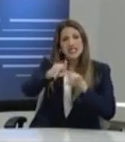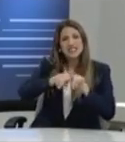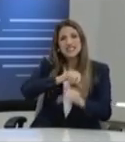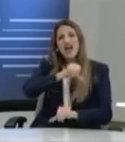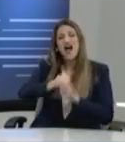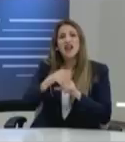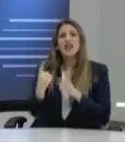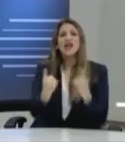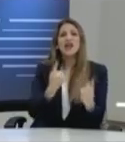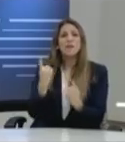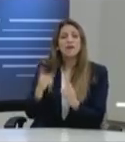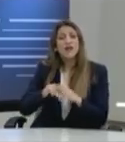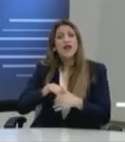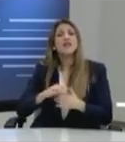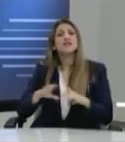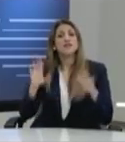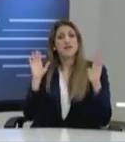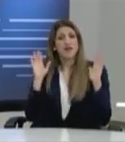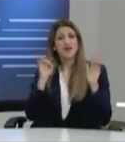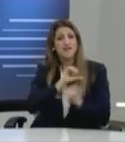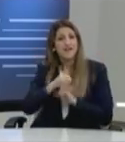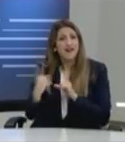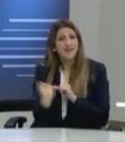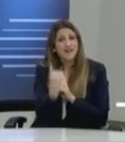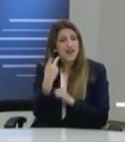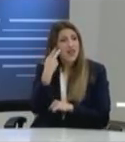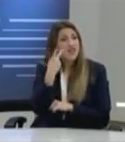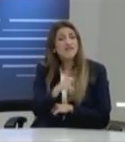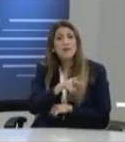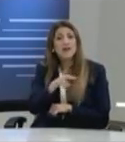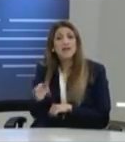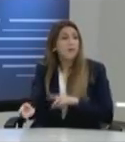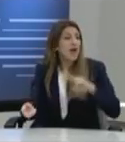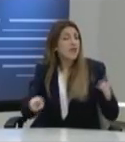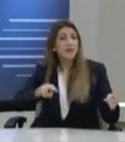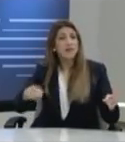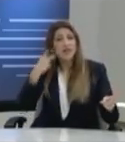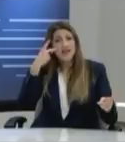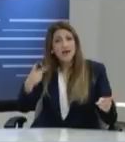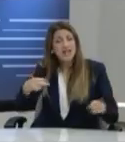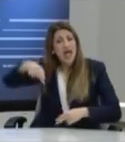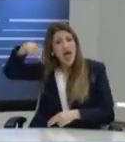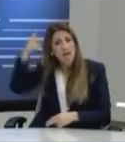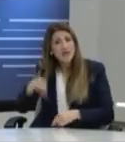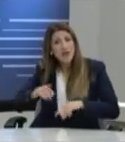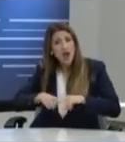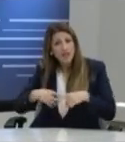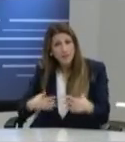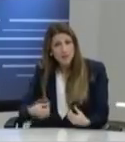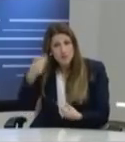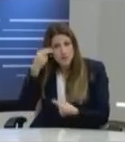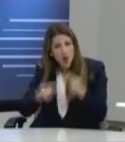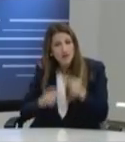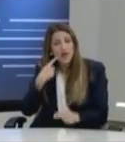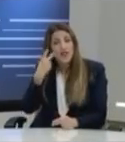κλιματική αλλαγή. Δεν σας απασχολεί η κλιματική αλλαγή? Δεν βλέπετε τι γίνεται γύρω μας? Δεν βλέπετε ότι είναι η μεγαλύτερη απειλή για τη χώρα? Δεν θεωρείτε δηλαδή ότι